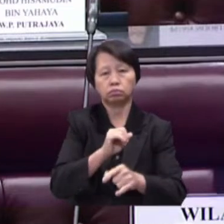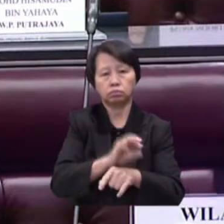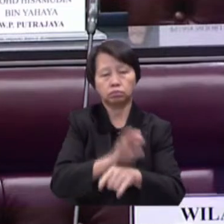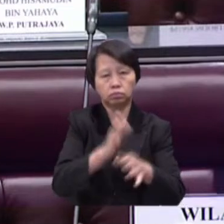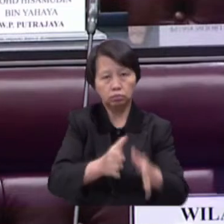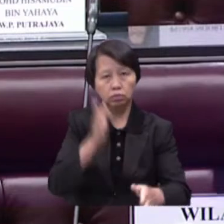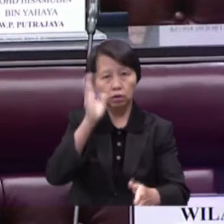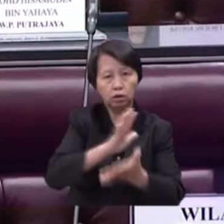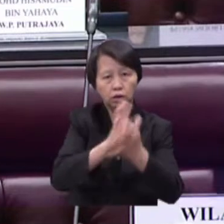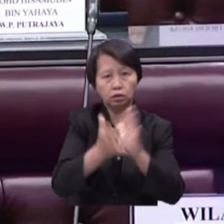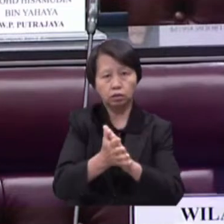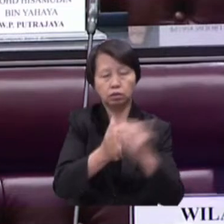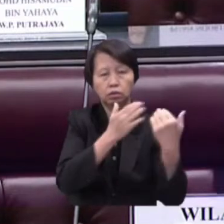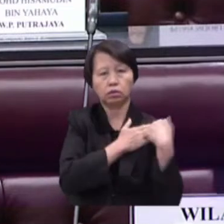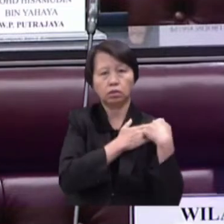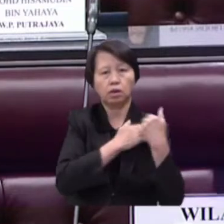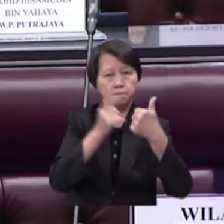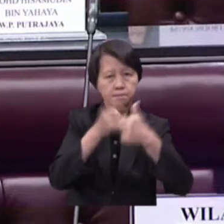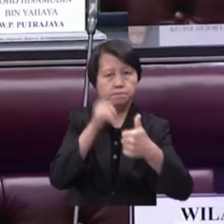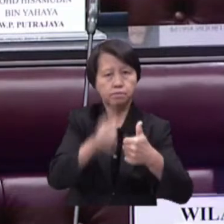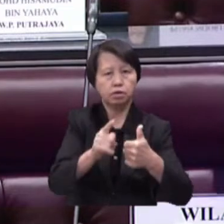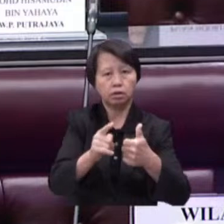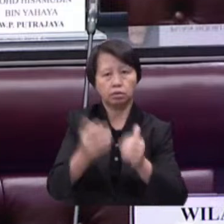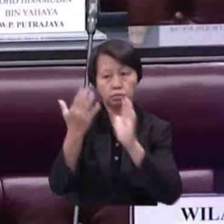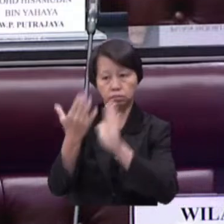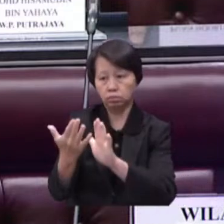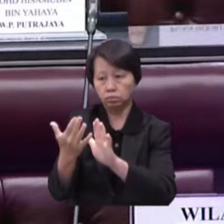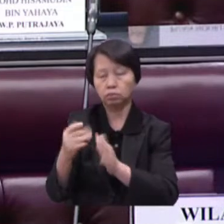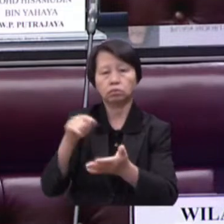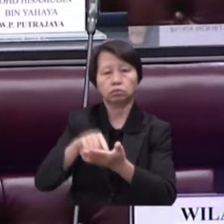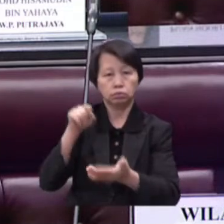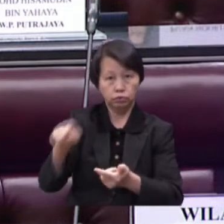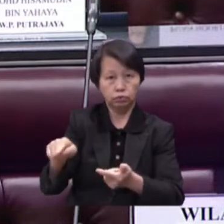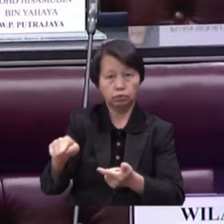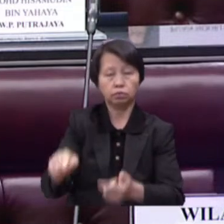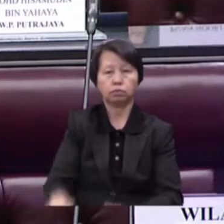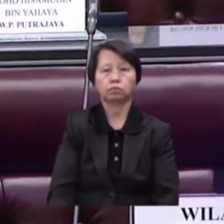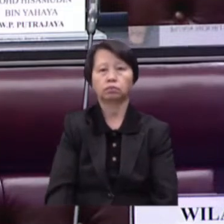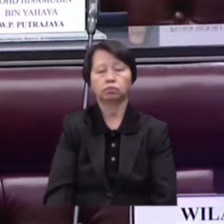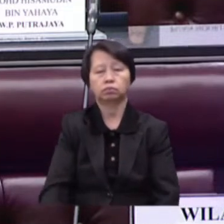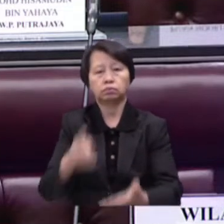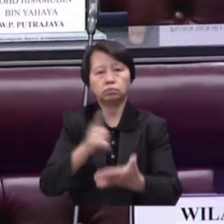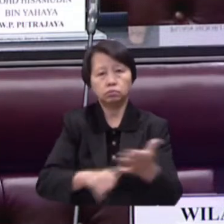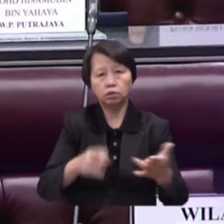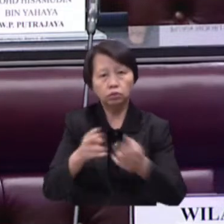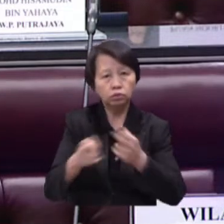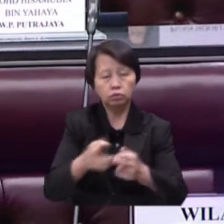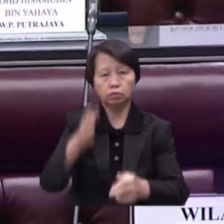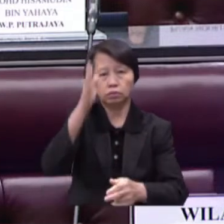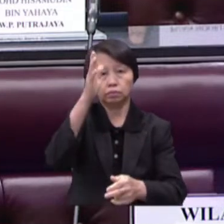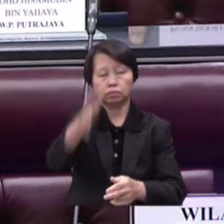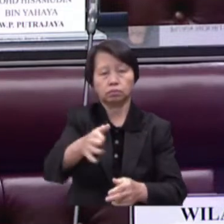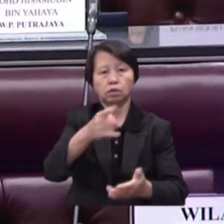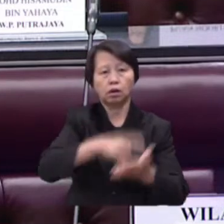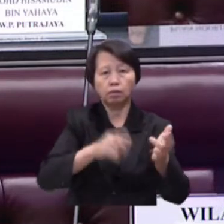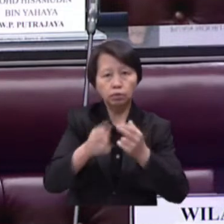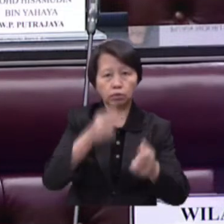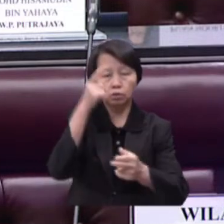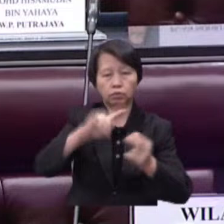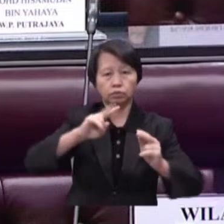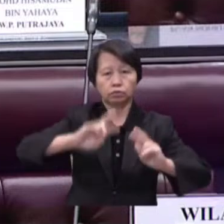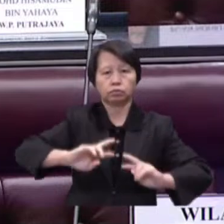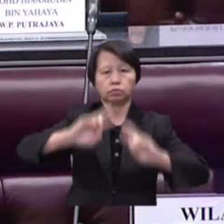akan menjadi responden pertama terhadap situasi berikut Apakah usaha yang akan Apakah usaha untuk